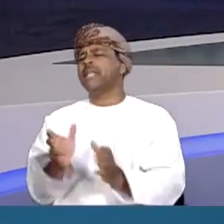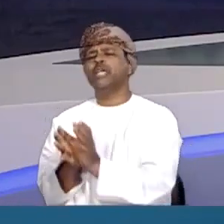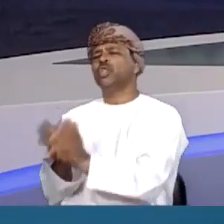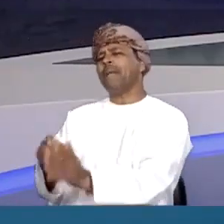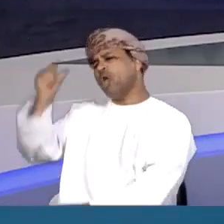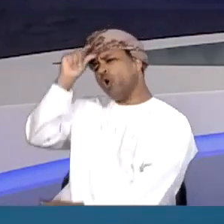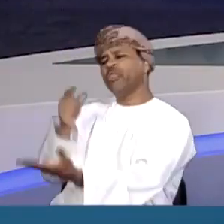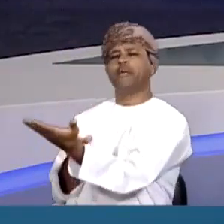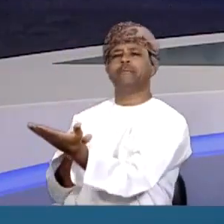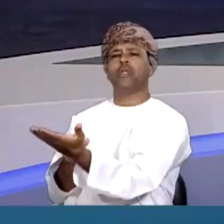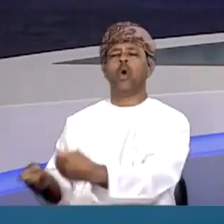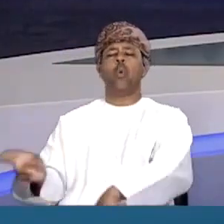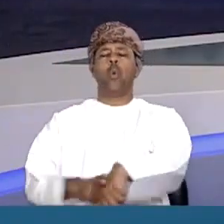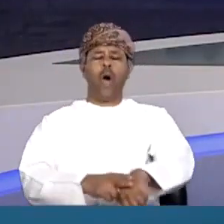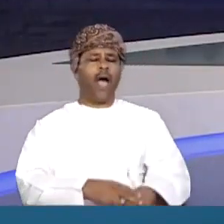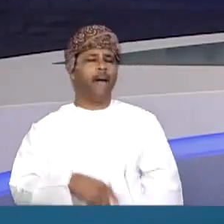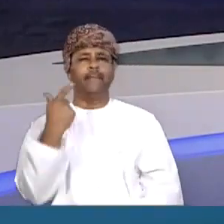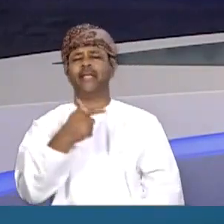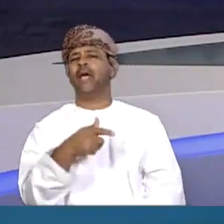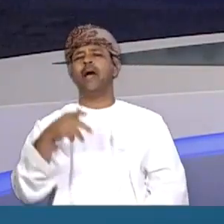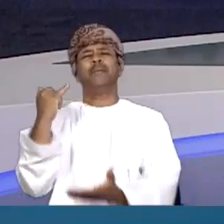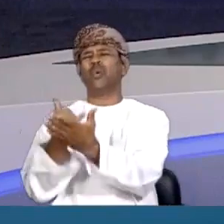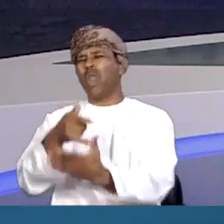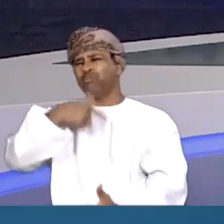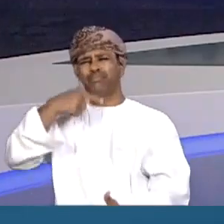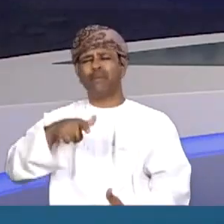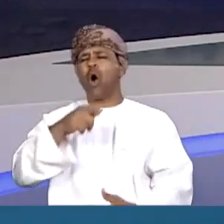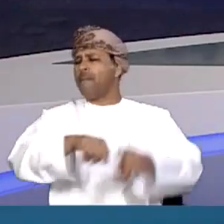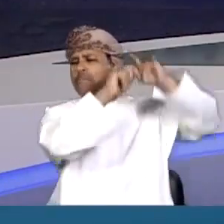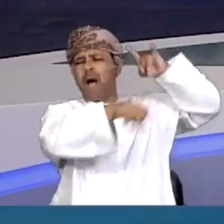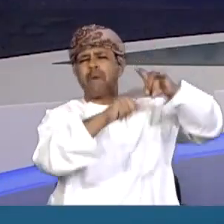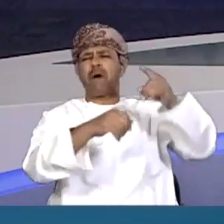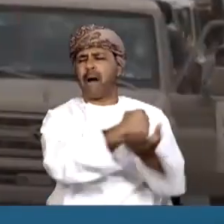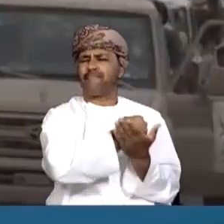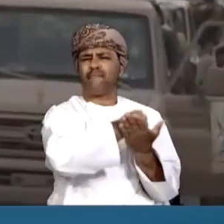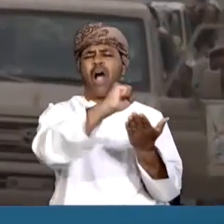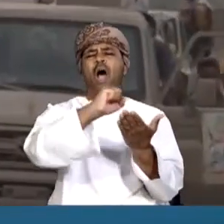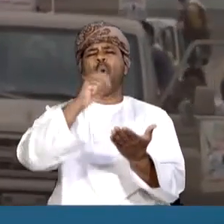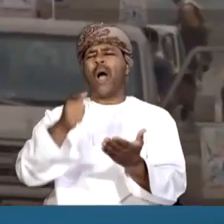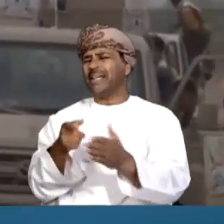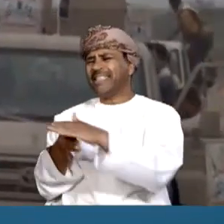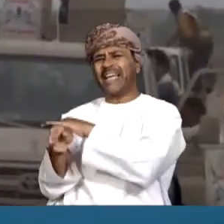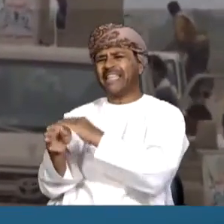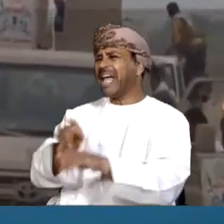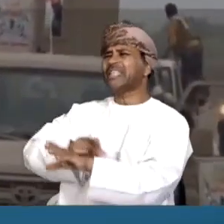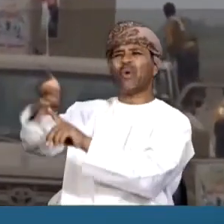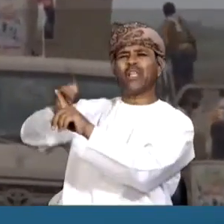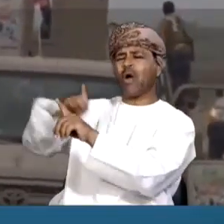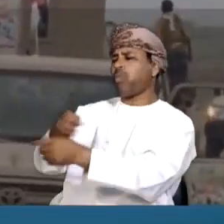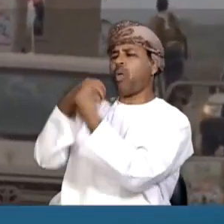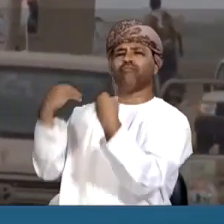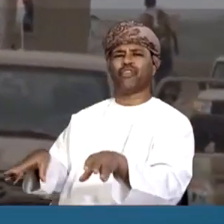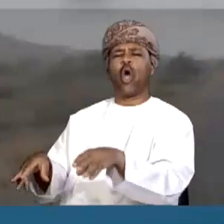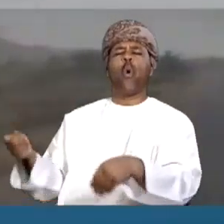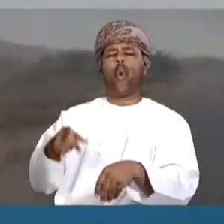أنصار الله. وقال المتحدث باسم التحالف إن الغارات دمرت مواقع إطلاق وتخزين الصواريخ الباليستية